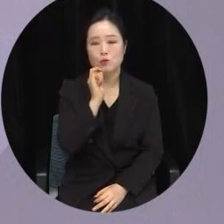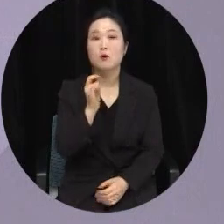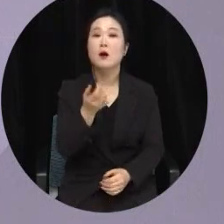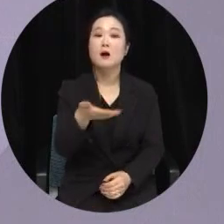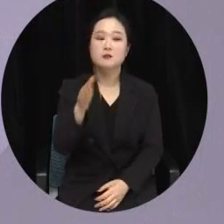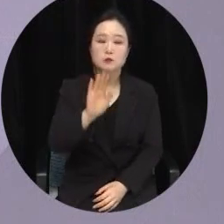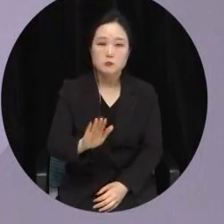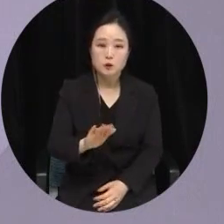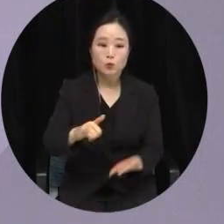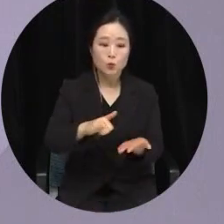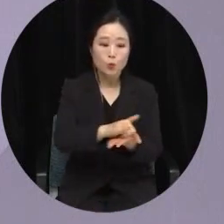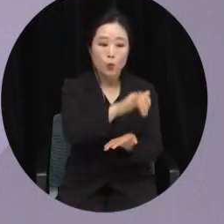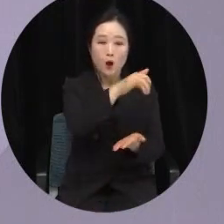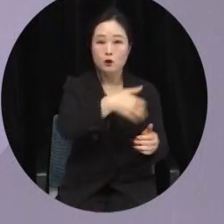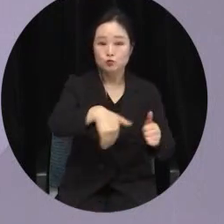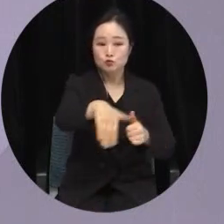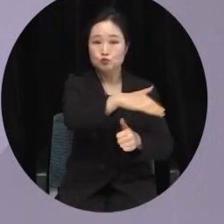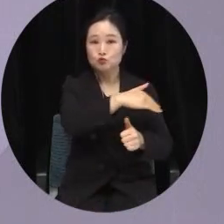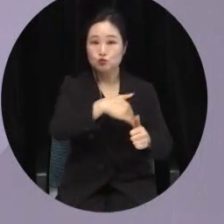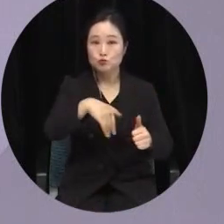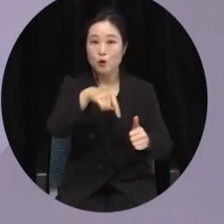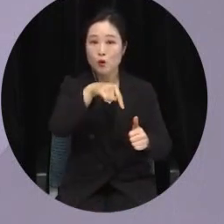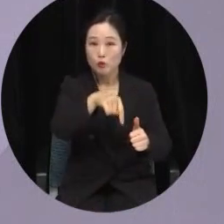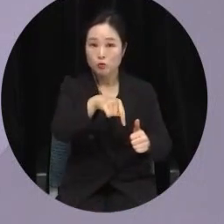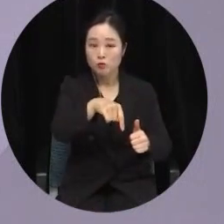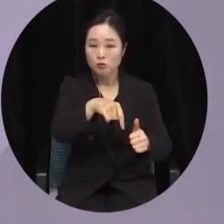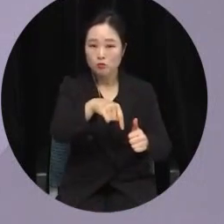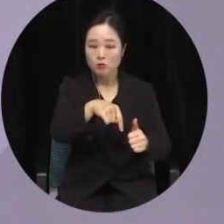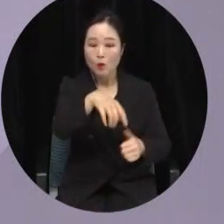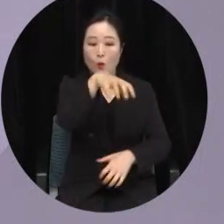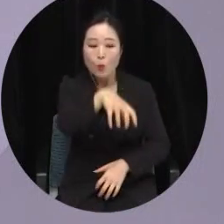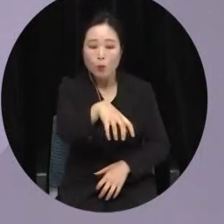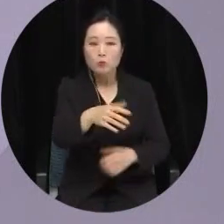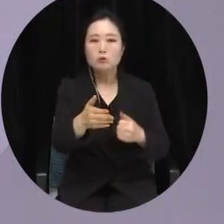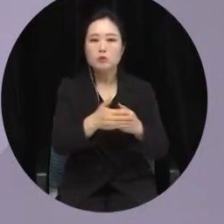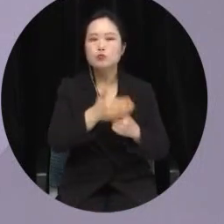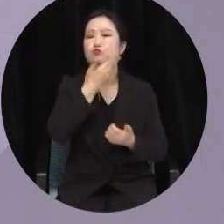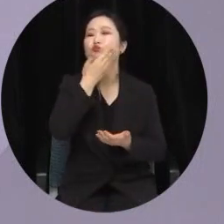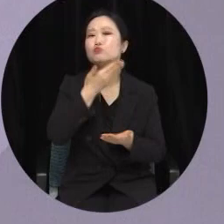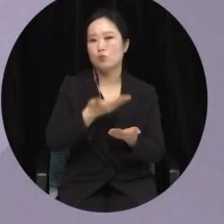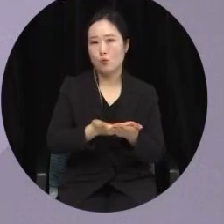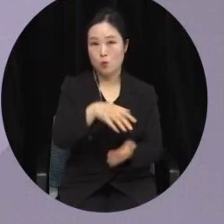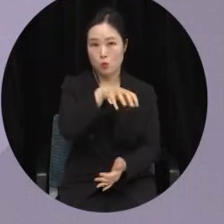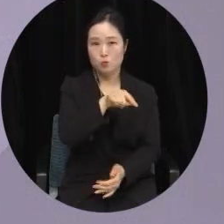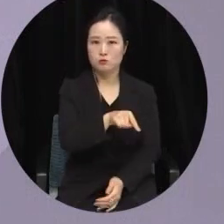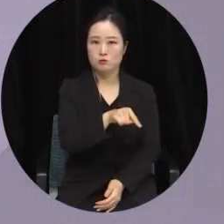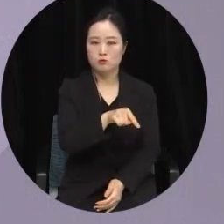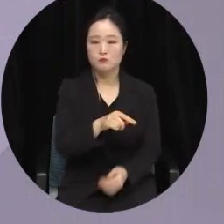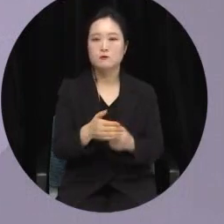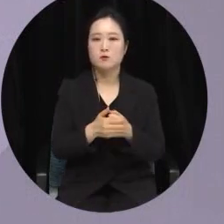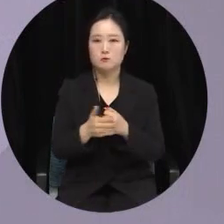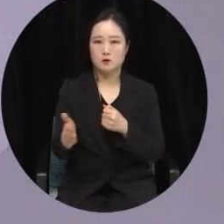있는 관문도시로서의 기능은 상당히 그 가능성이 높은 지역입니다. 그래서